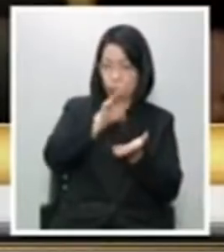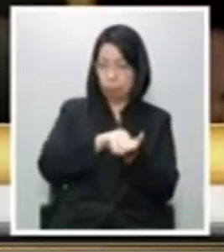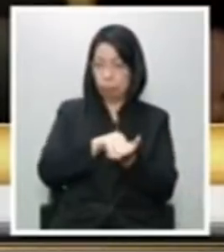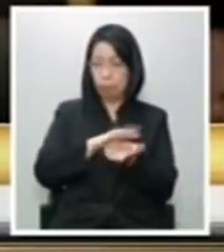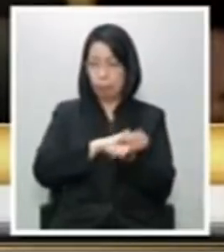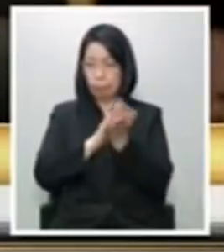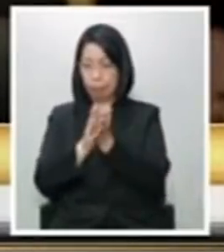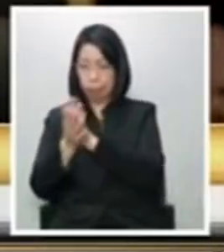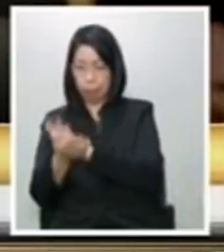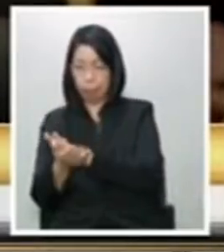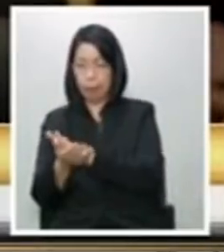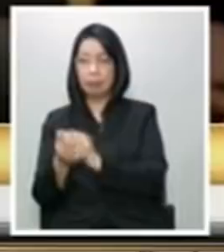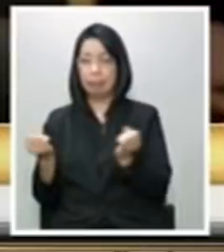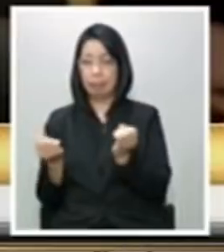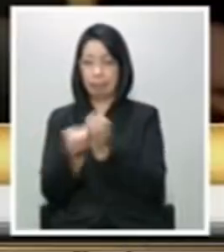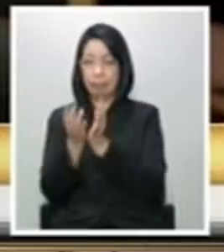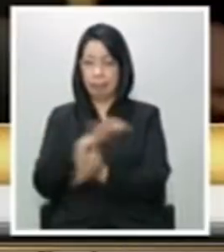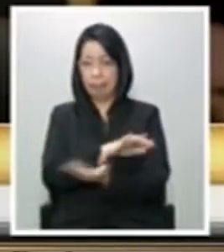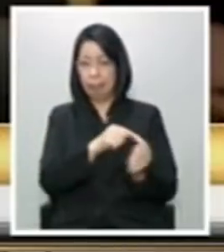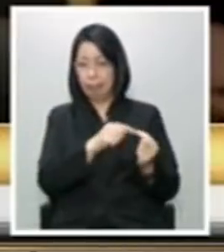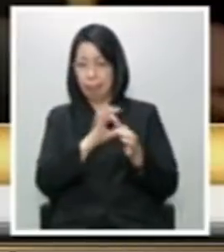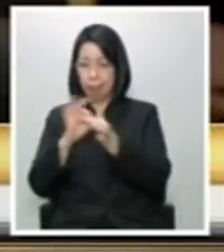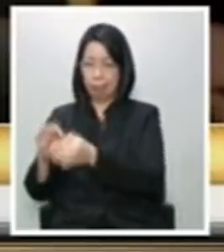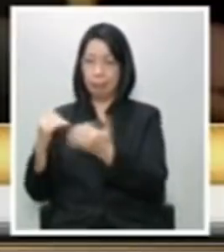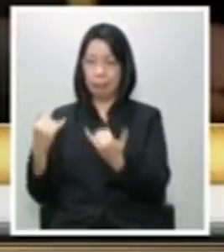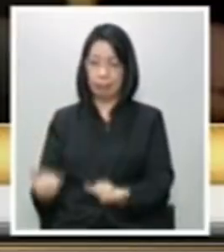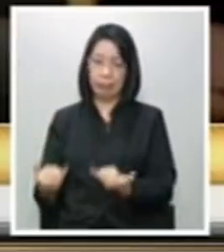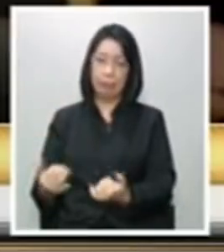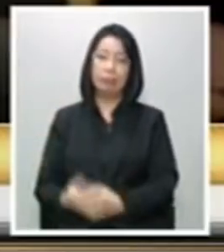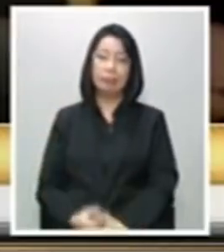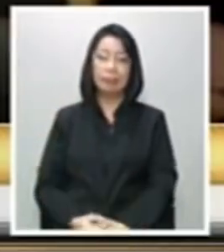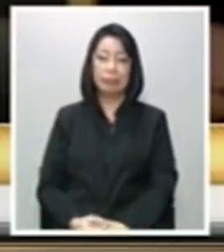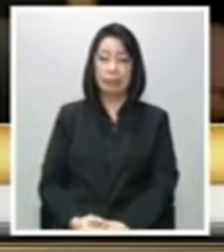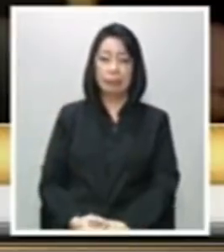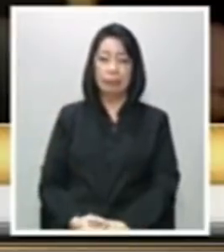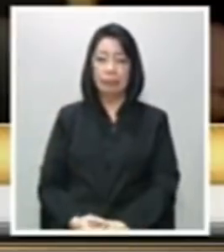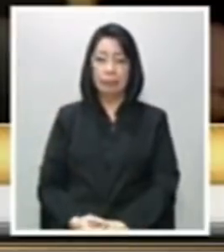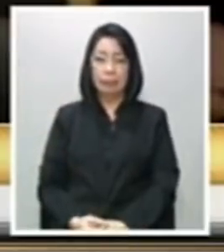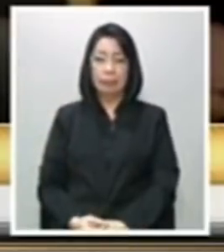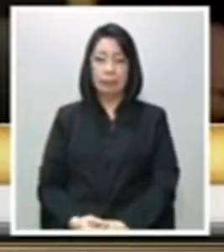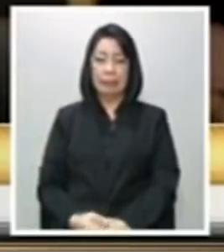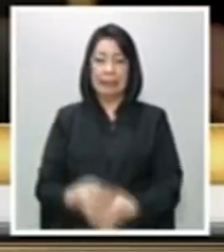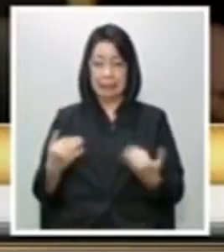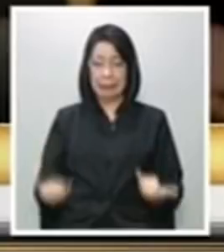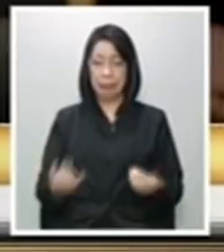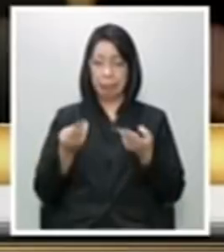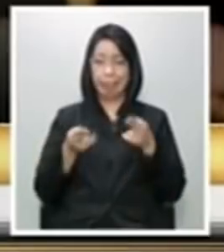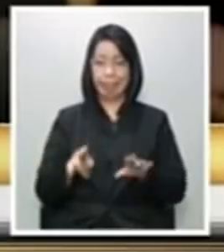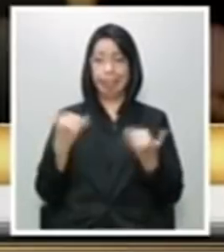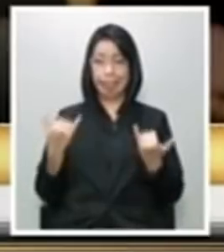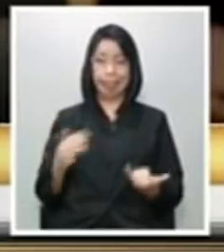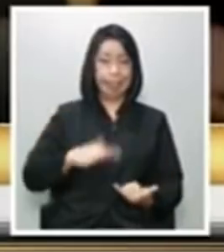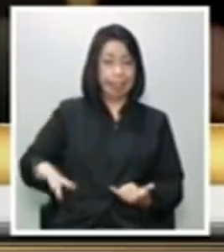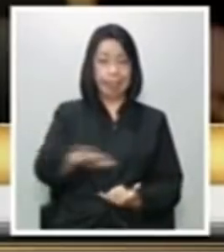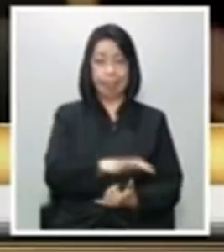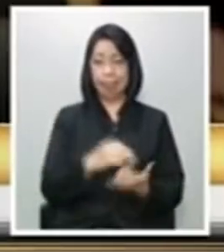ริกาจนกระทั่งเป็นปัญหาจนมาถึงทุกวันนี้พอมาถึงสถานการณ์ปัจจุบันครับท่านประธานส